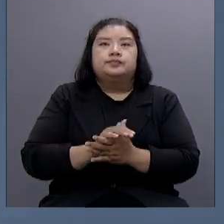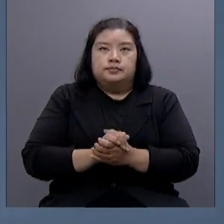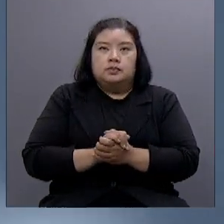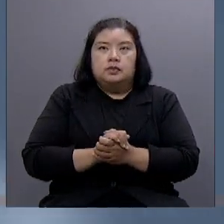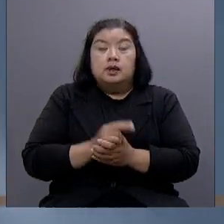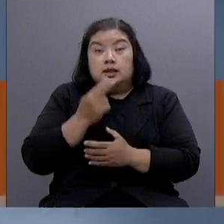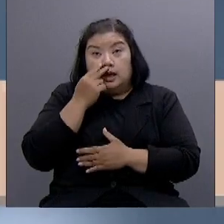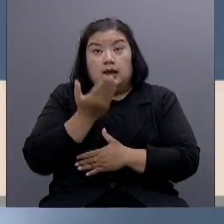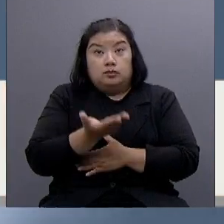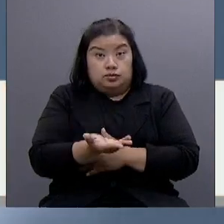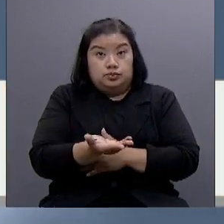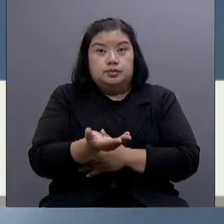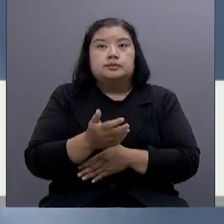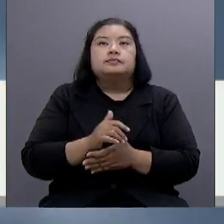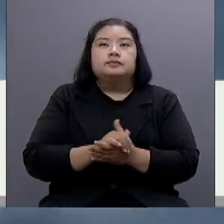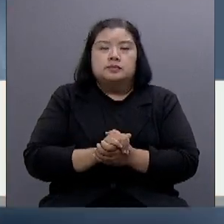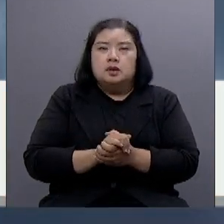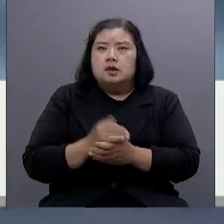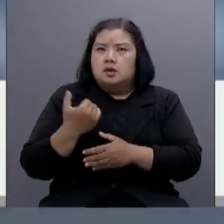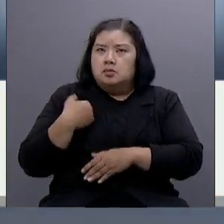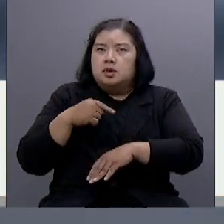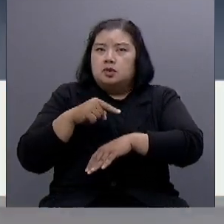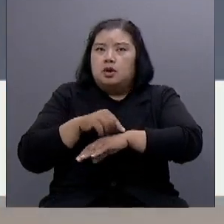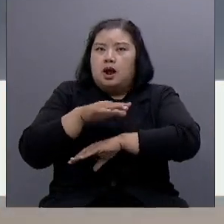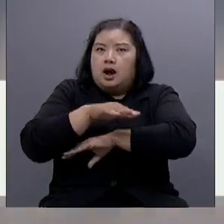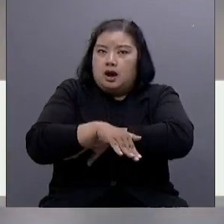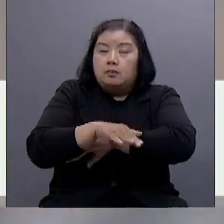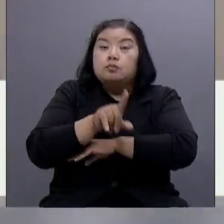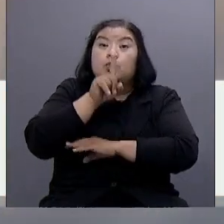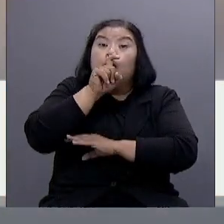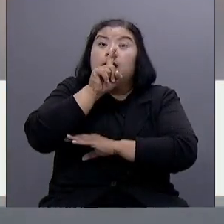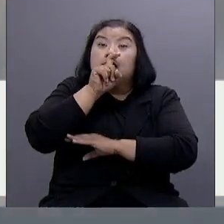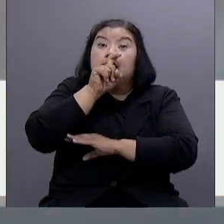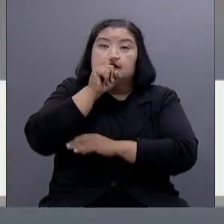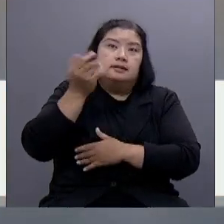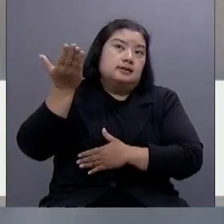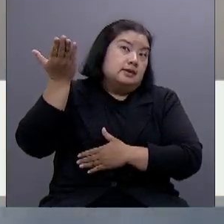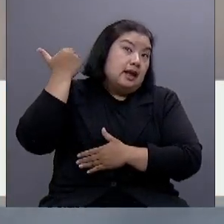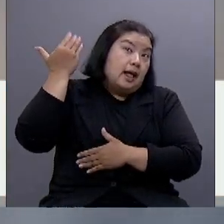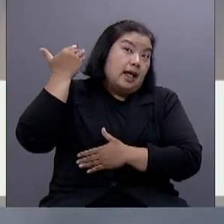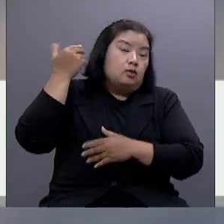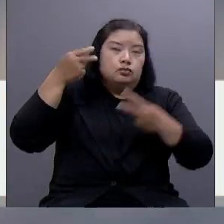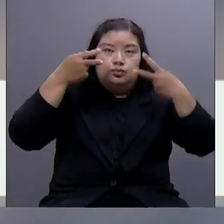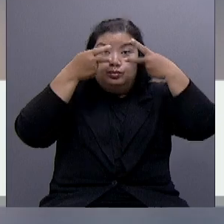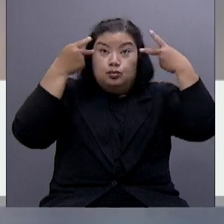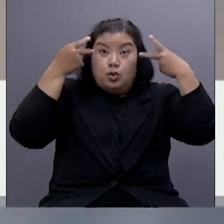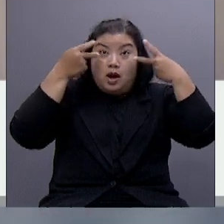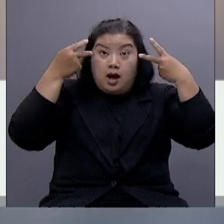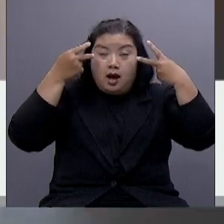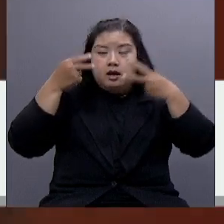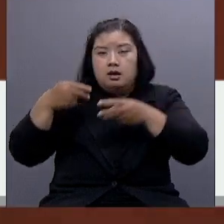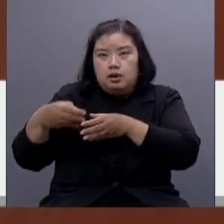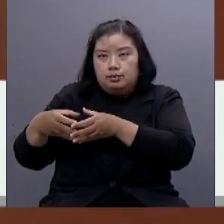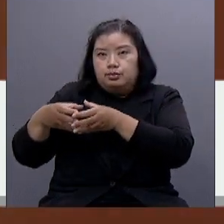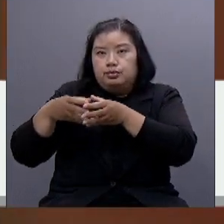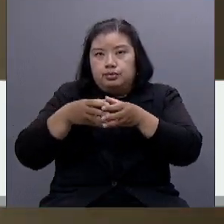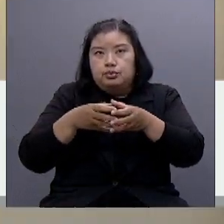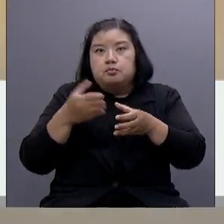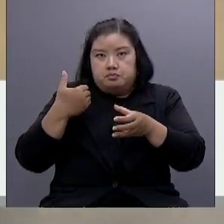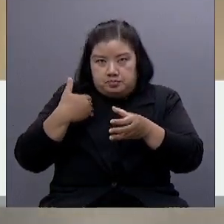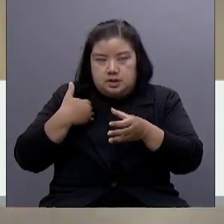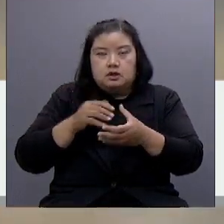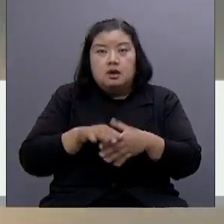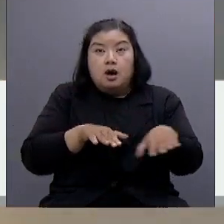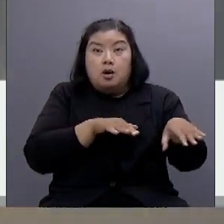ะคะก็เกิดขึ้นนะคะเมื่อช่วงเย็นวันอาทิตย์ที่ผ่านมาโดยกลุ่มผู้ก่อเหตุค่ะกระจายตัวโจมตีในหลายจุดพร้